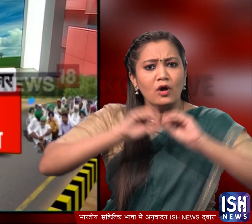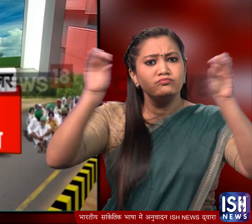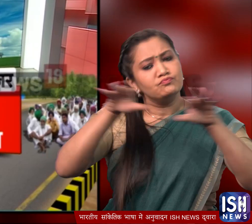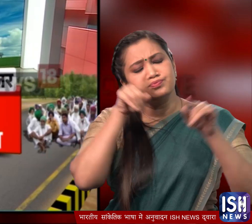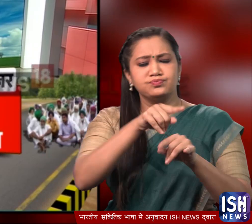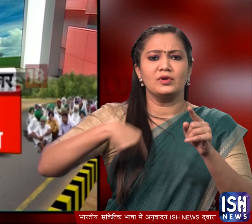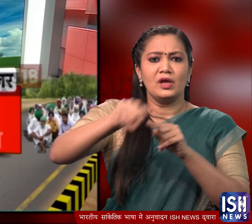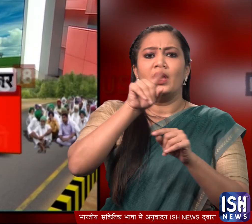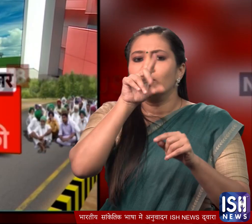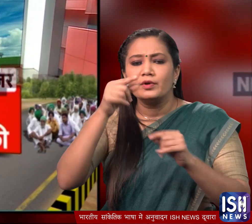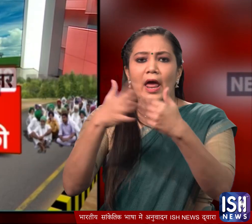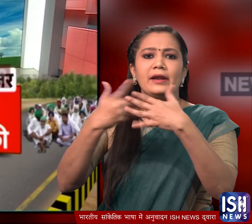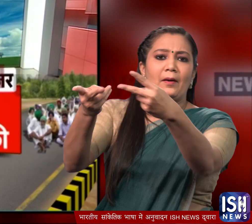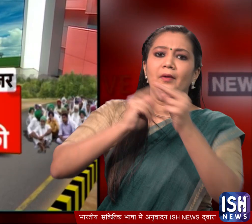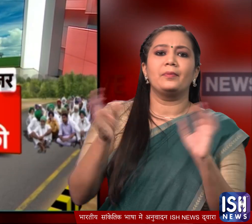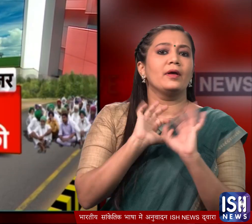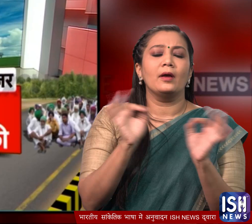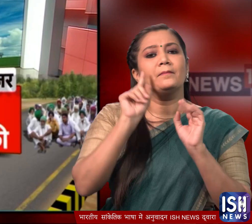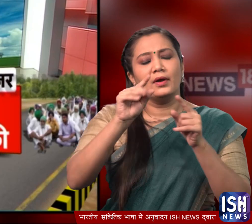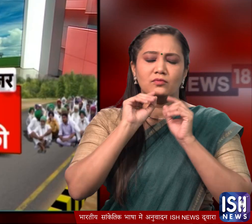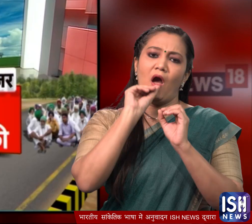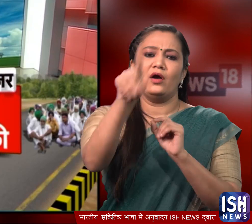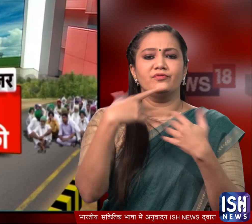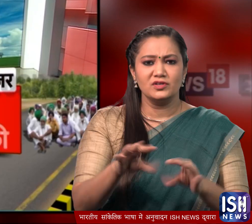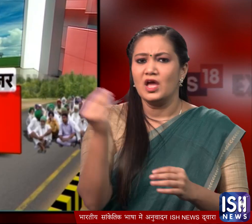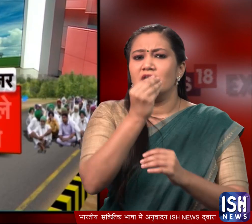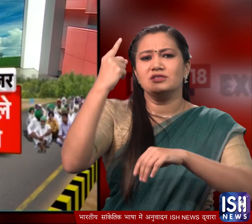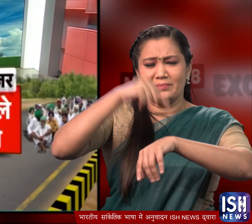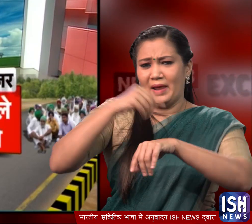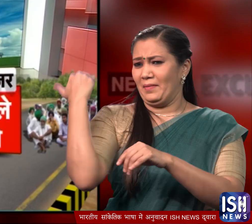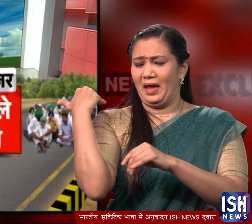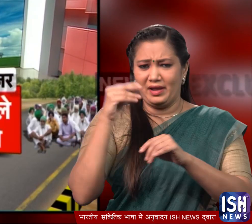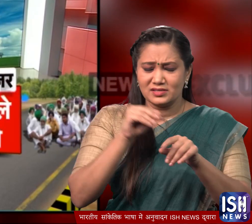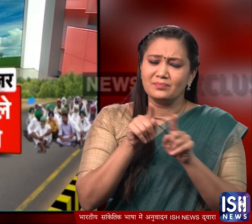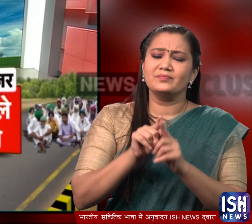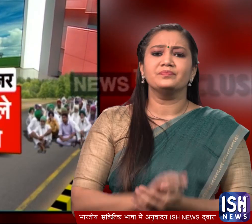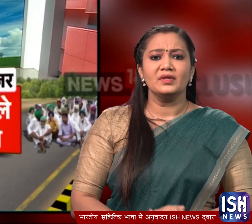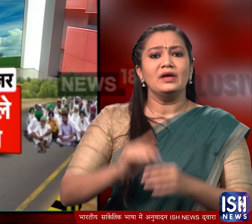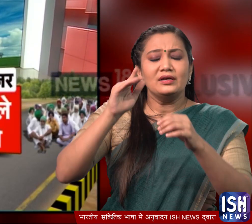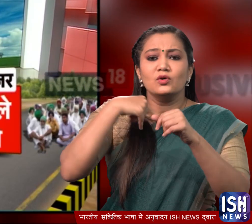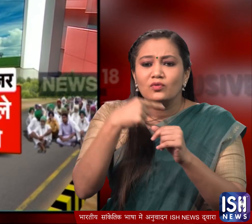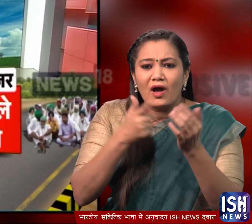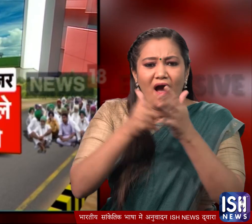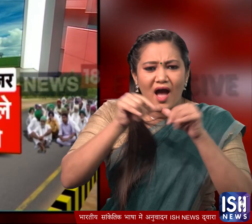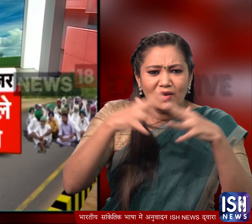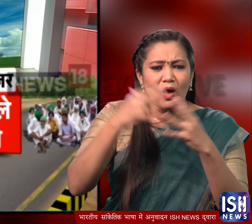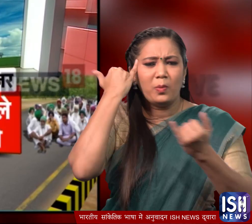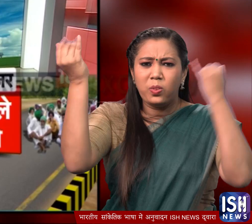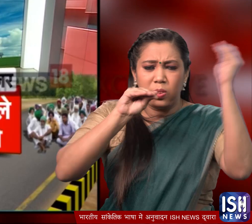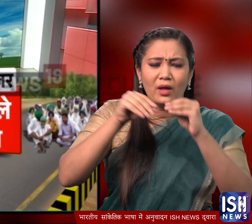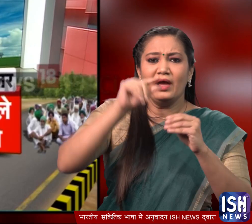का आरोप है। हालांकि इस पर अभी ट्विटर का जवाब आना बाकी है। कुछ रोज पहले ही सरकार ने इसी तरह किसान आंदोलन के नाम